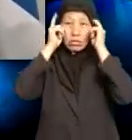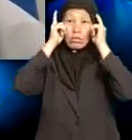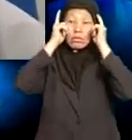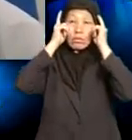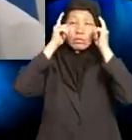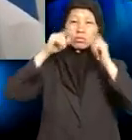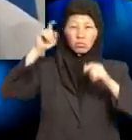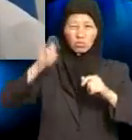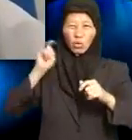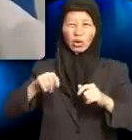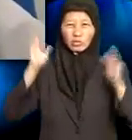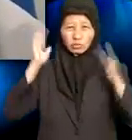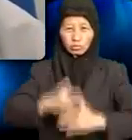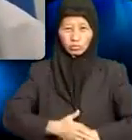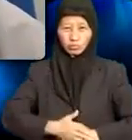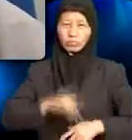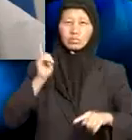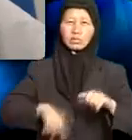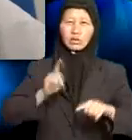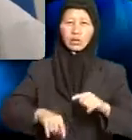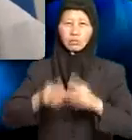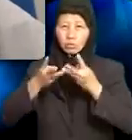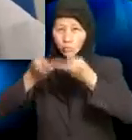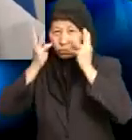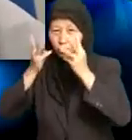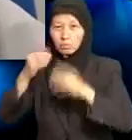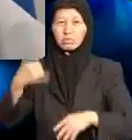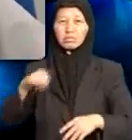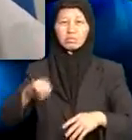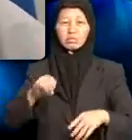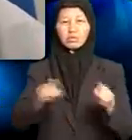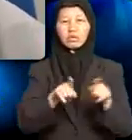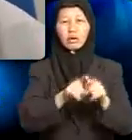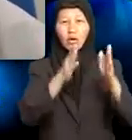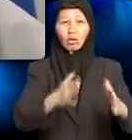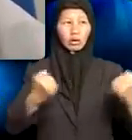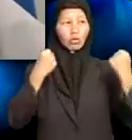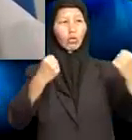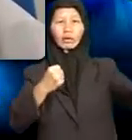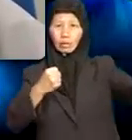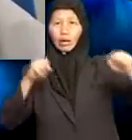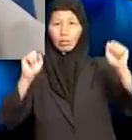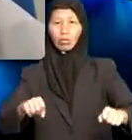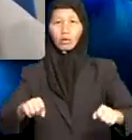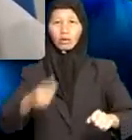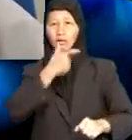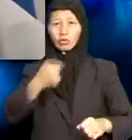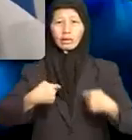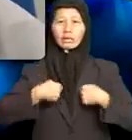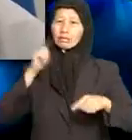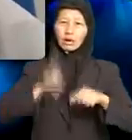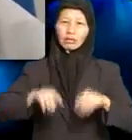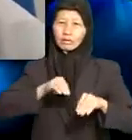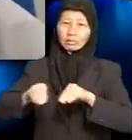masih wajib menunaikan solat, dia tidak boleh menyempurnakan solatnya seperti mana orang-orang yang sihat. Sebab keadaan dia yang tak boleh bergerak,